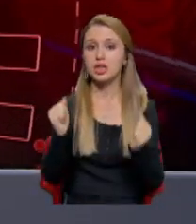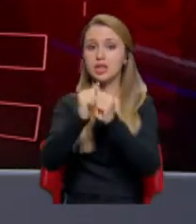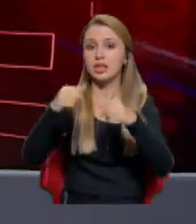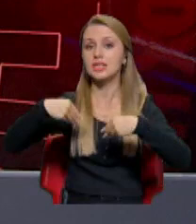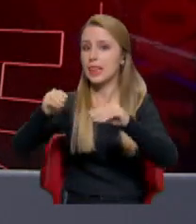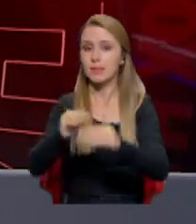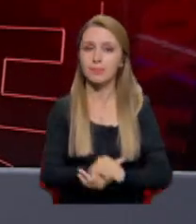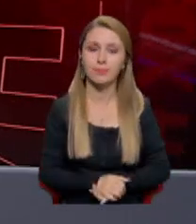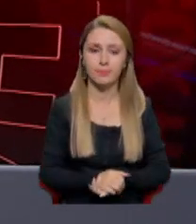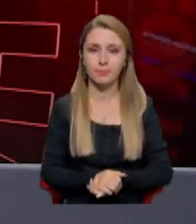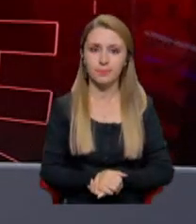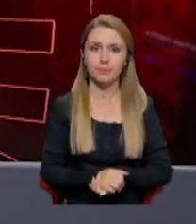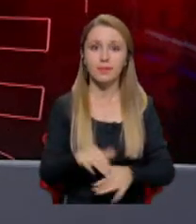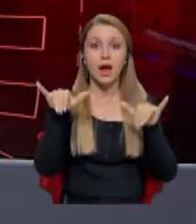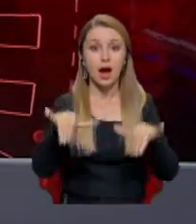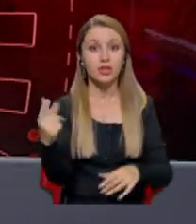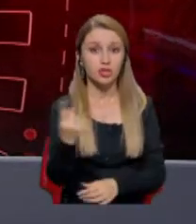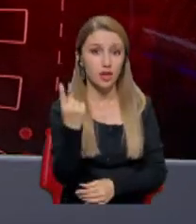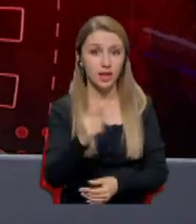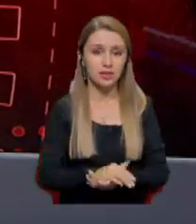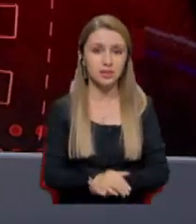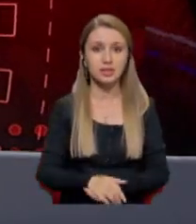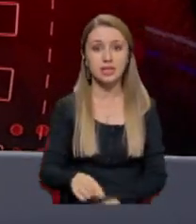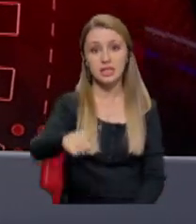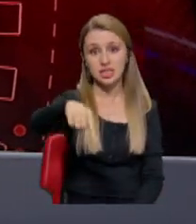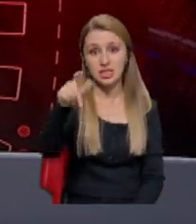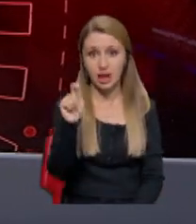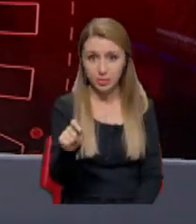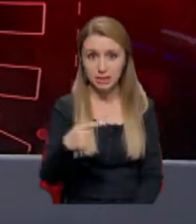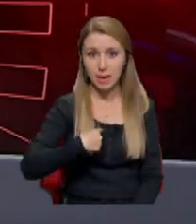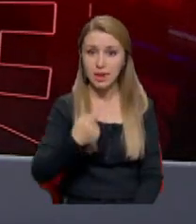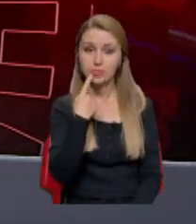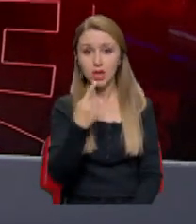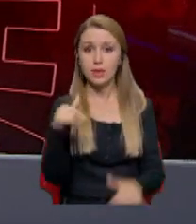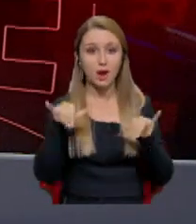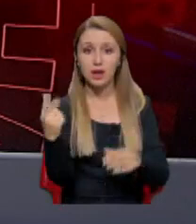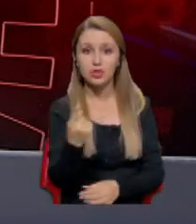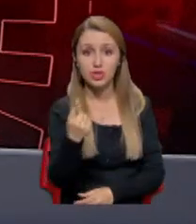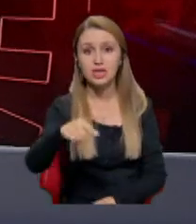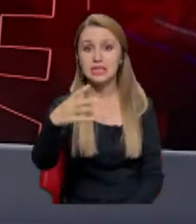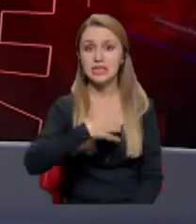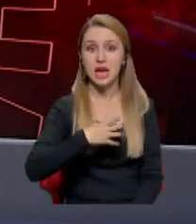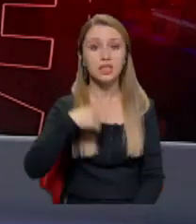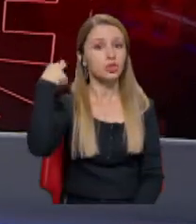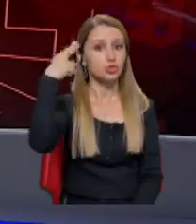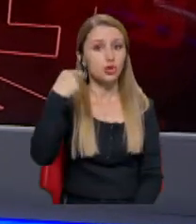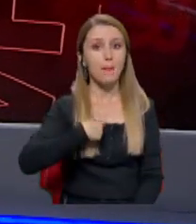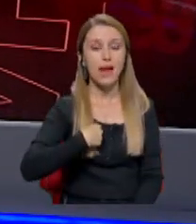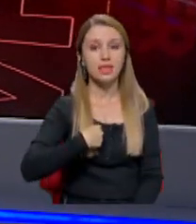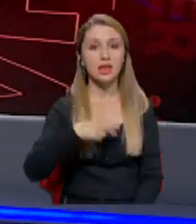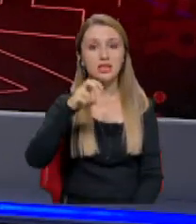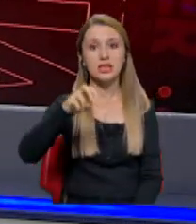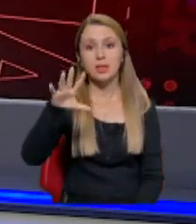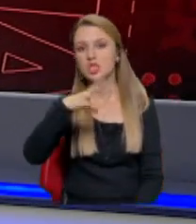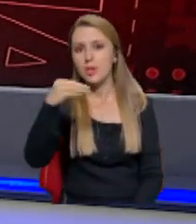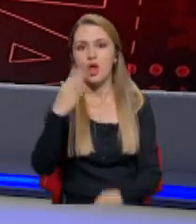bozduralım. Aynı şey sizin yaptığınızla benim söylediğim aynı şey. Siz kendinizi düşünüyorsunuz, ben